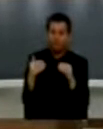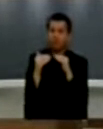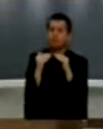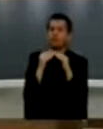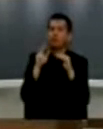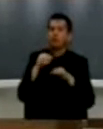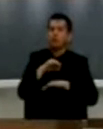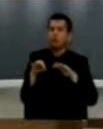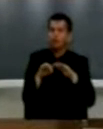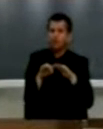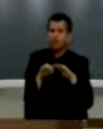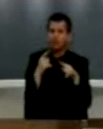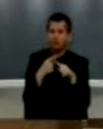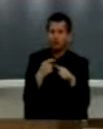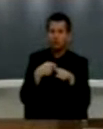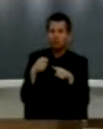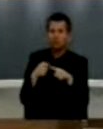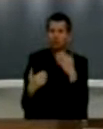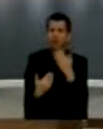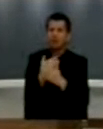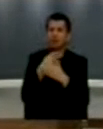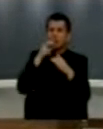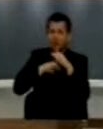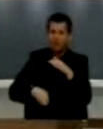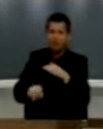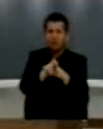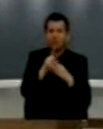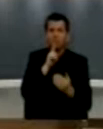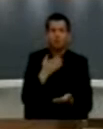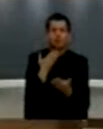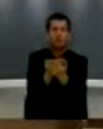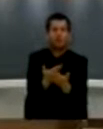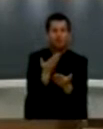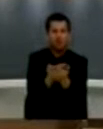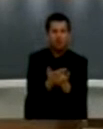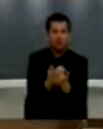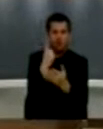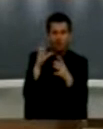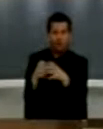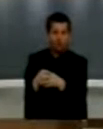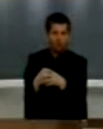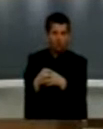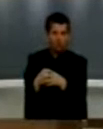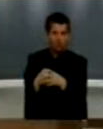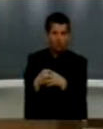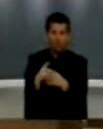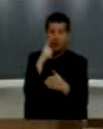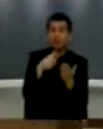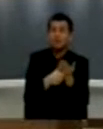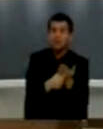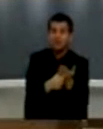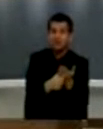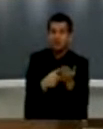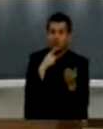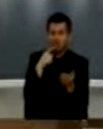projektin e kontraktuar dhe të filloj ndërtimin e një nënkalimi të ri sipas propozimeve prapë të një pjesë të banorëve. Sa i përket stacionit të autobusëve, në